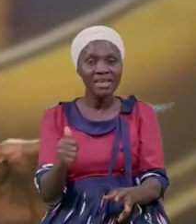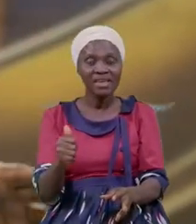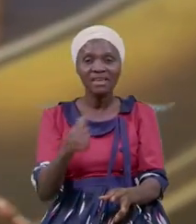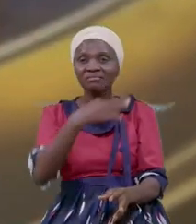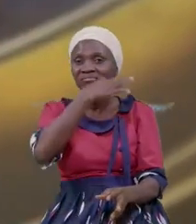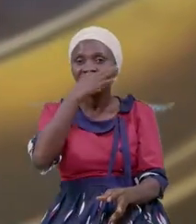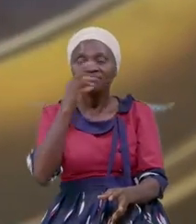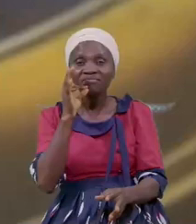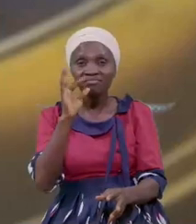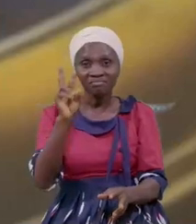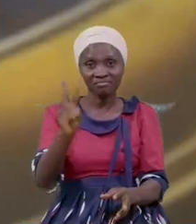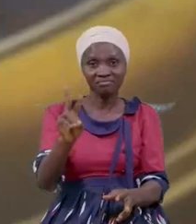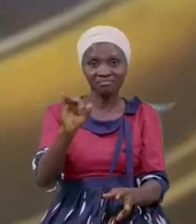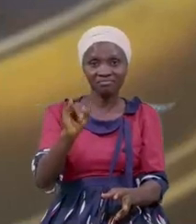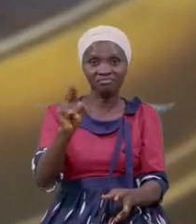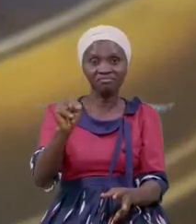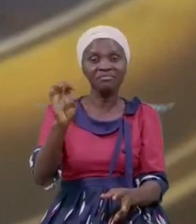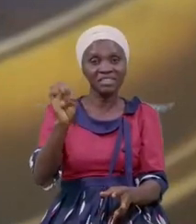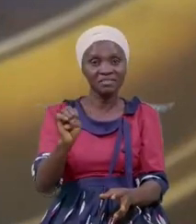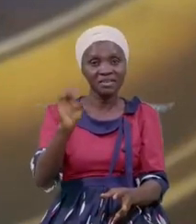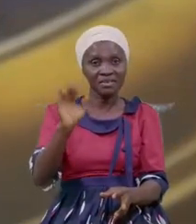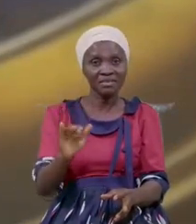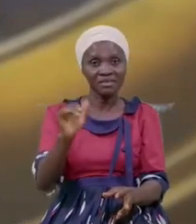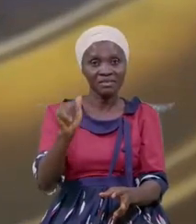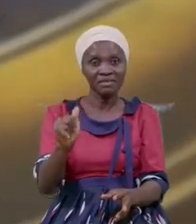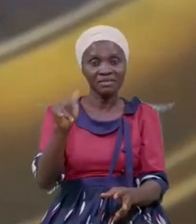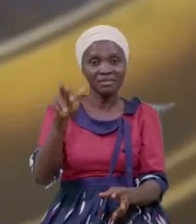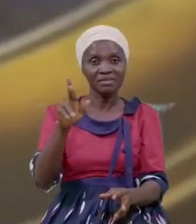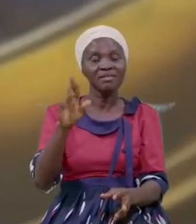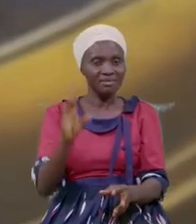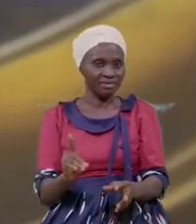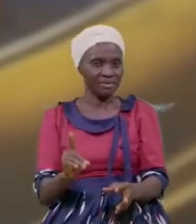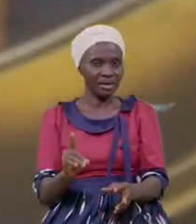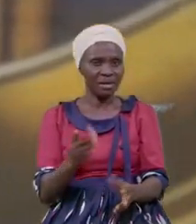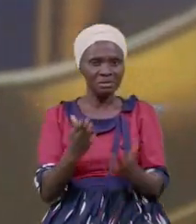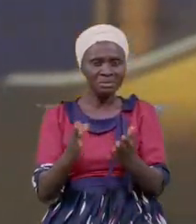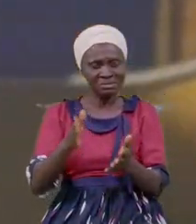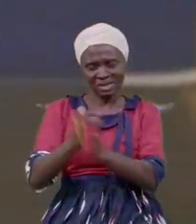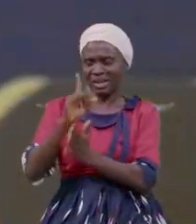que ça c'est le travail des femmes ça moi je plante une